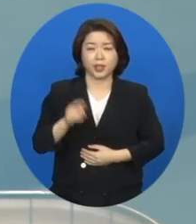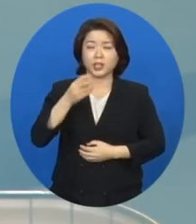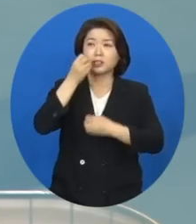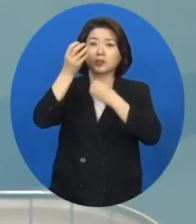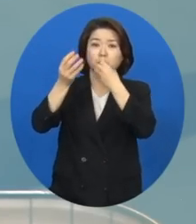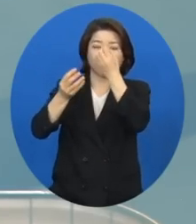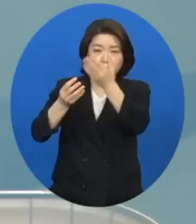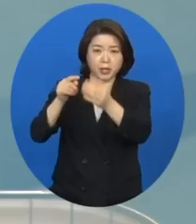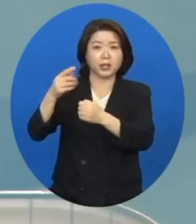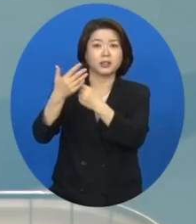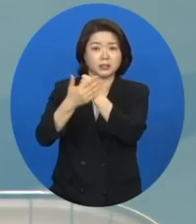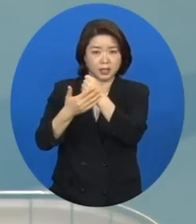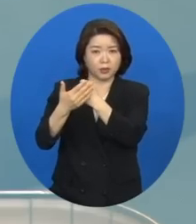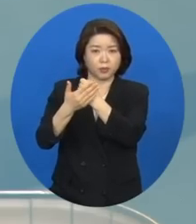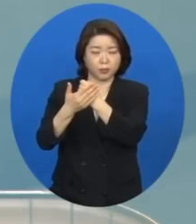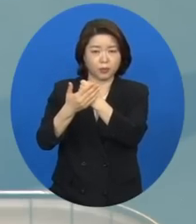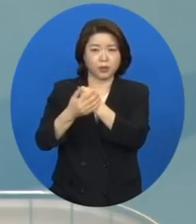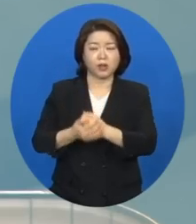고백이